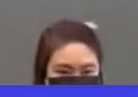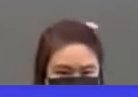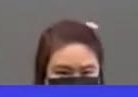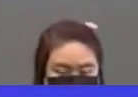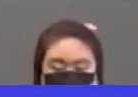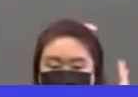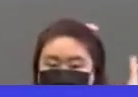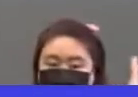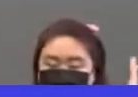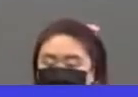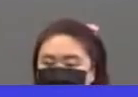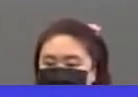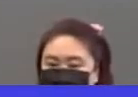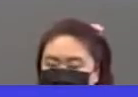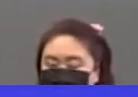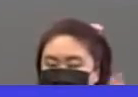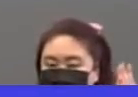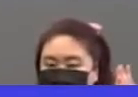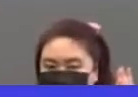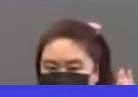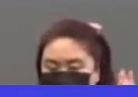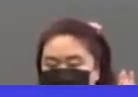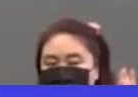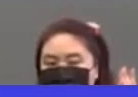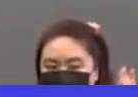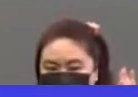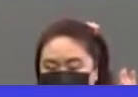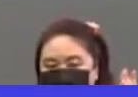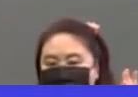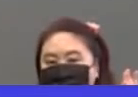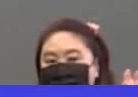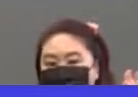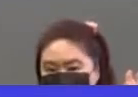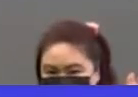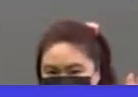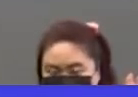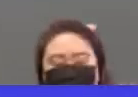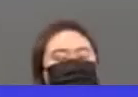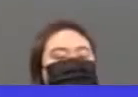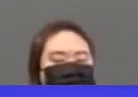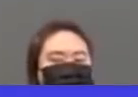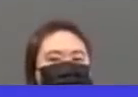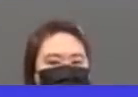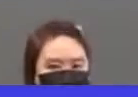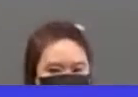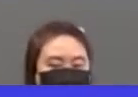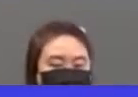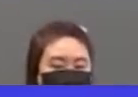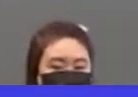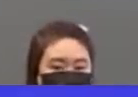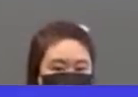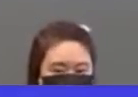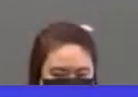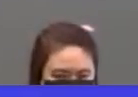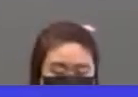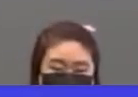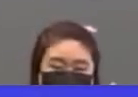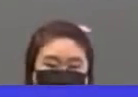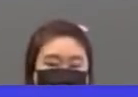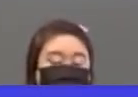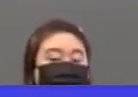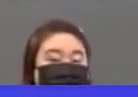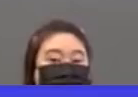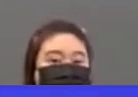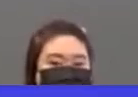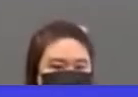มหานครและปริมณฑลตะวันออกก็มีนครนายกปราจีนบุรีสระแก้วฉะเชิงเทราชลบุรีระยองจันทบุรีและต